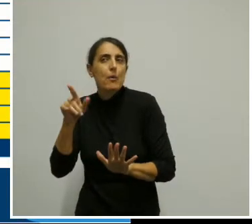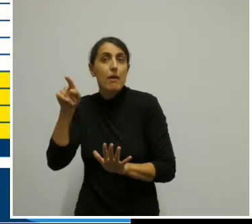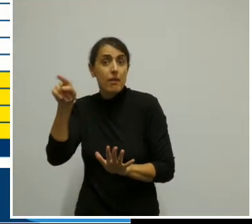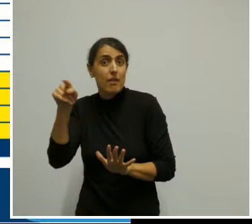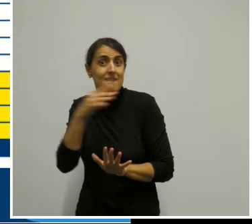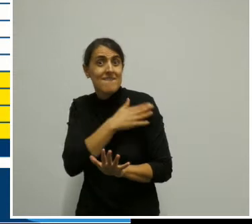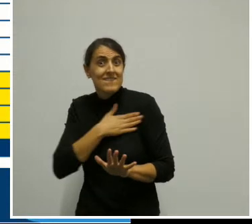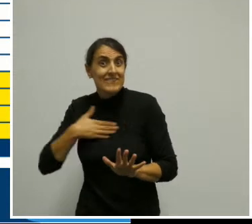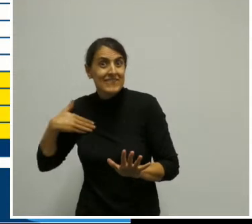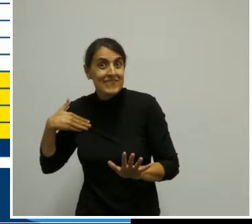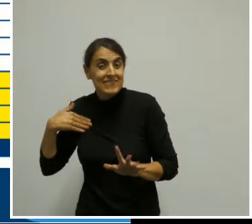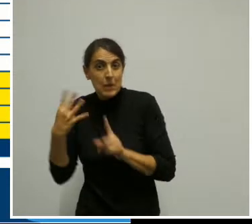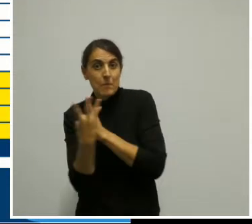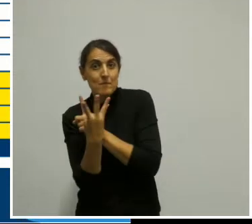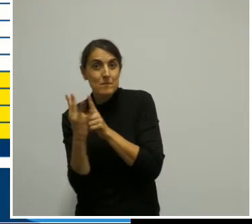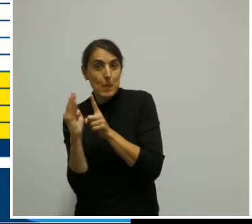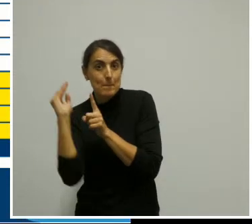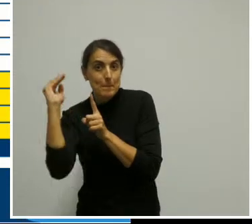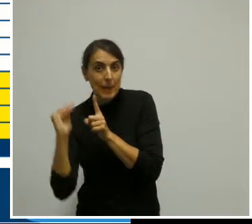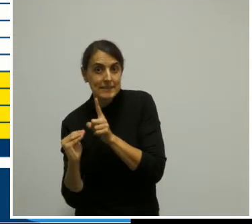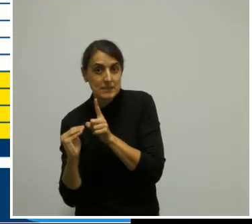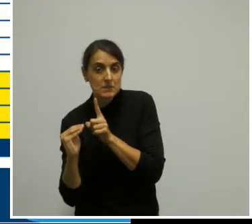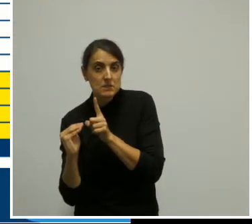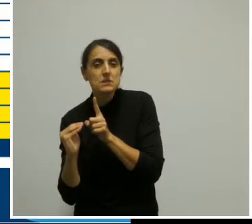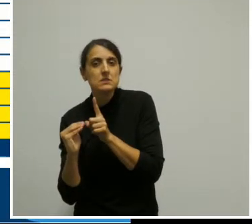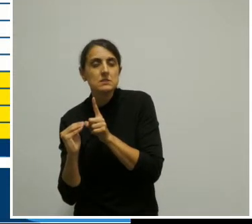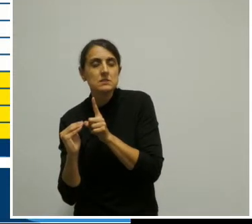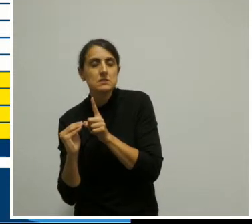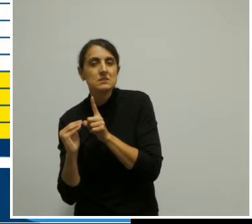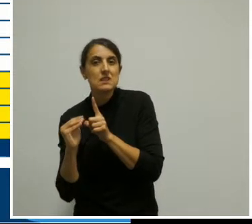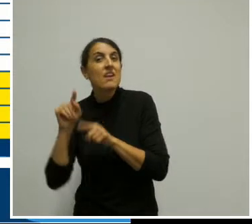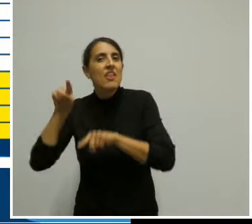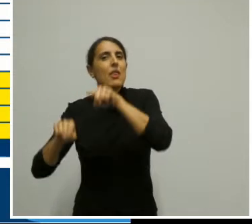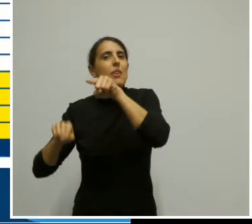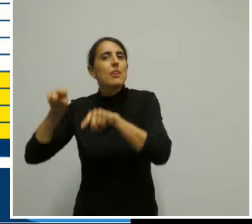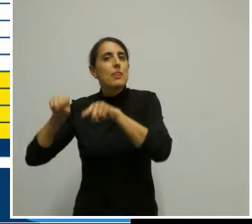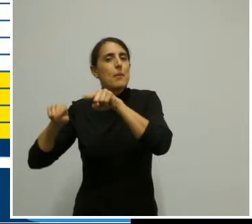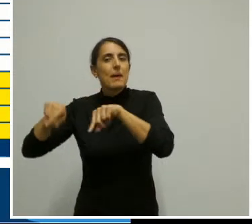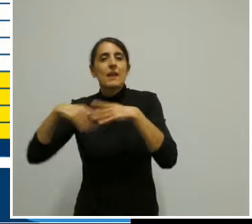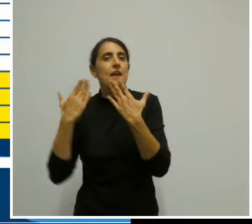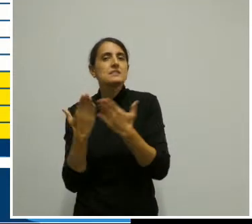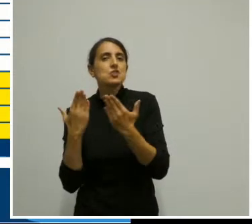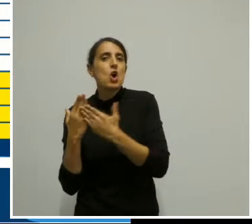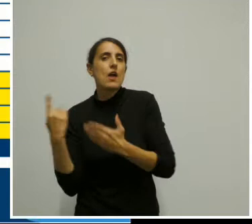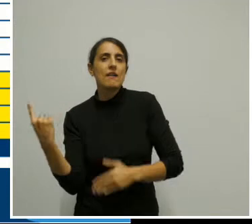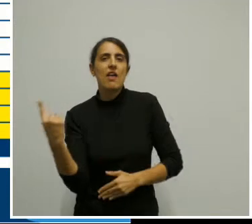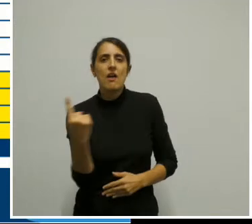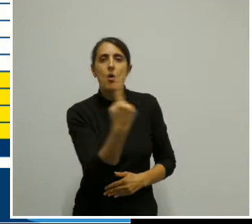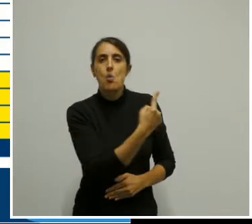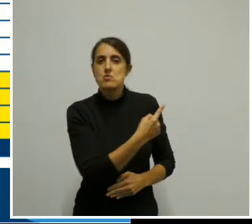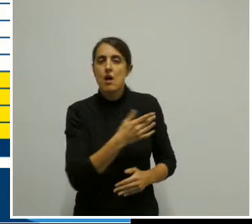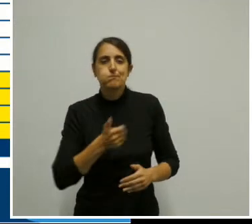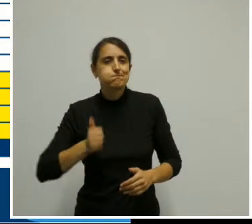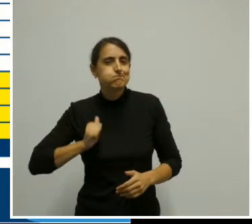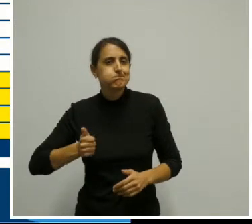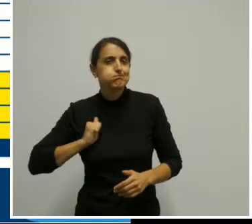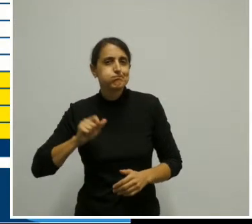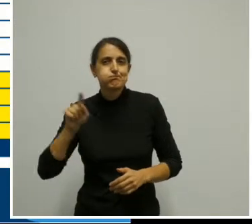aquesta baixada de ràtio, perquè això bueno, depèn de cada escola, no? I de com